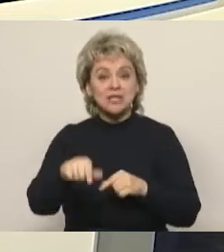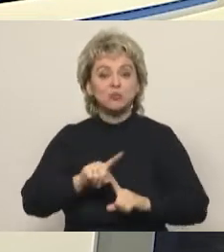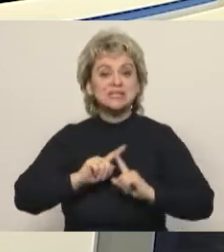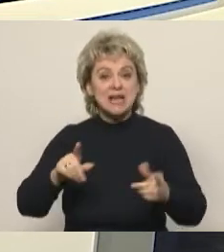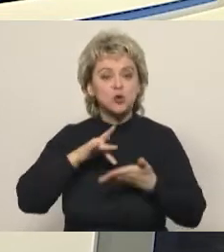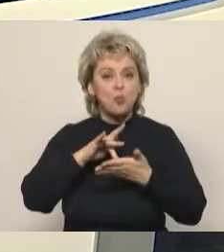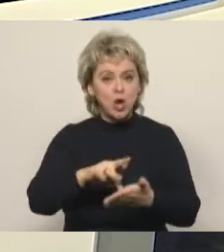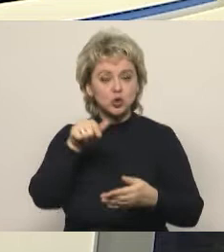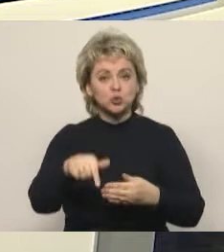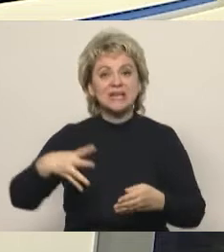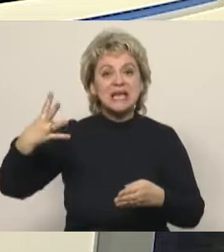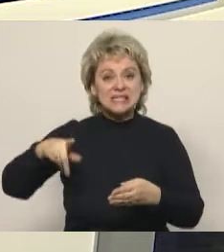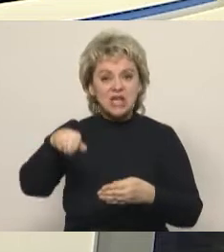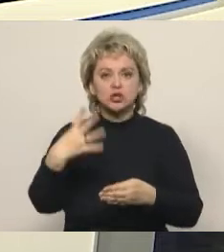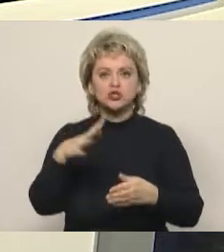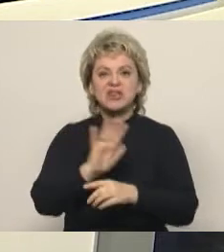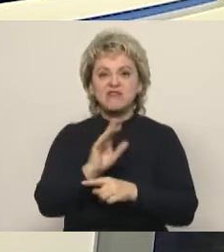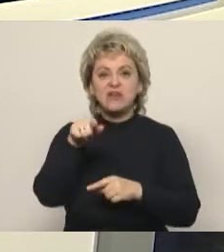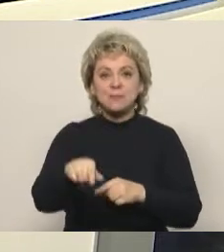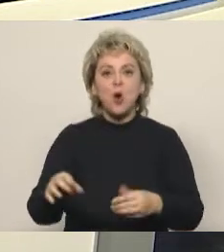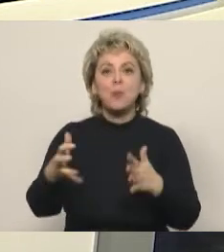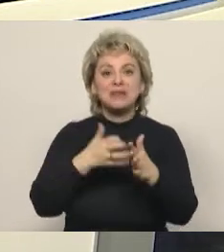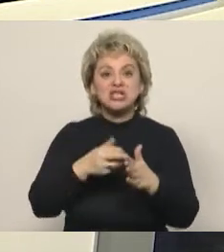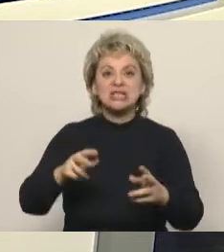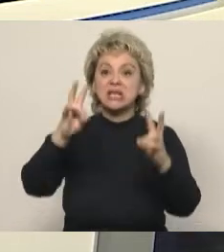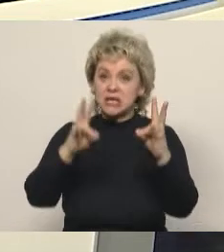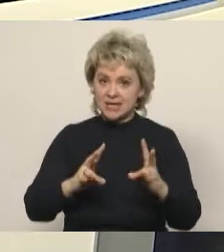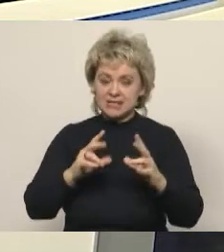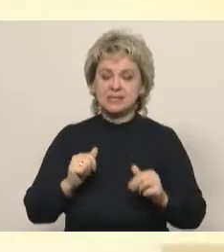загадочному маршруту и снял 4 фильма о причинах трагедии.